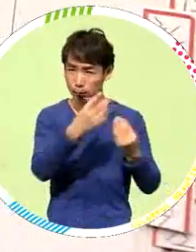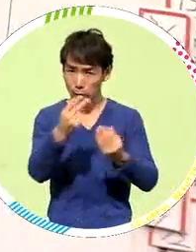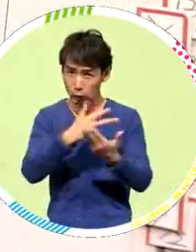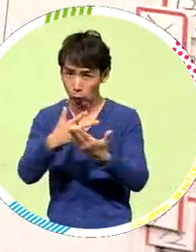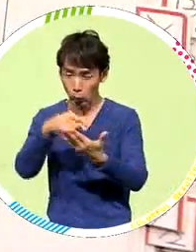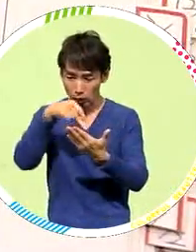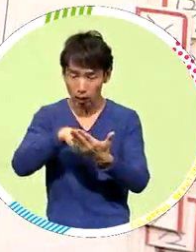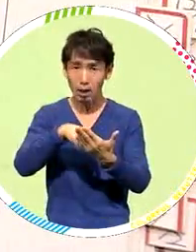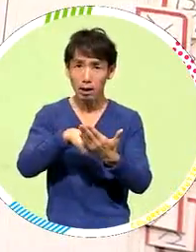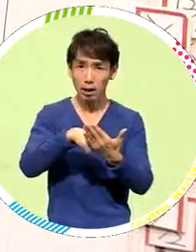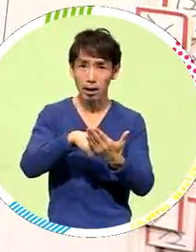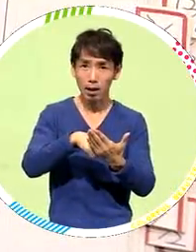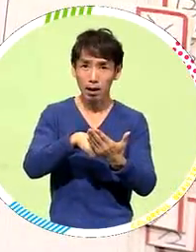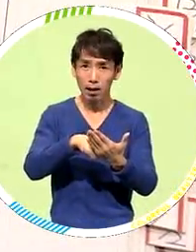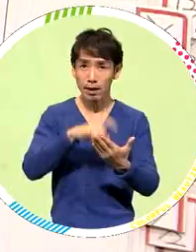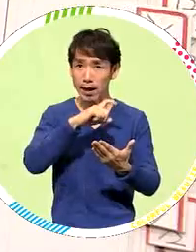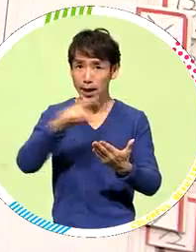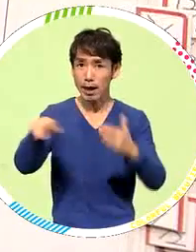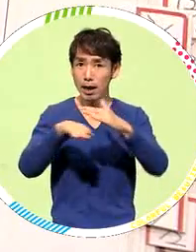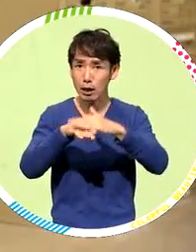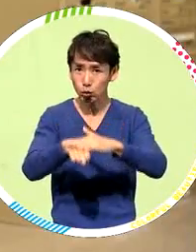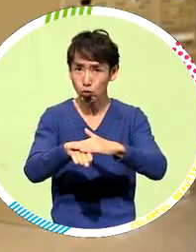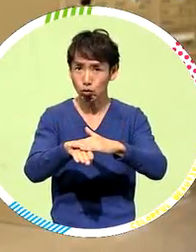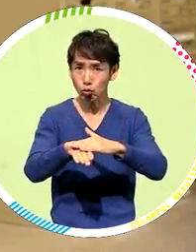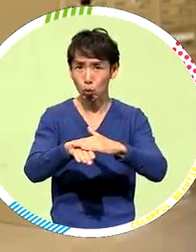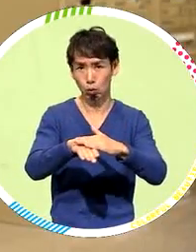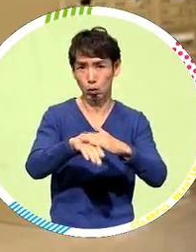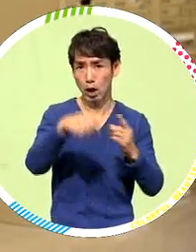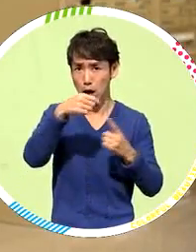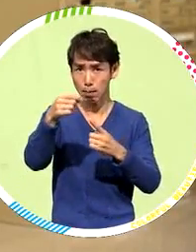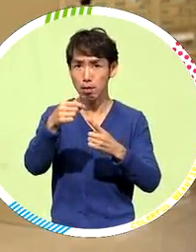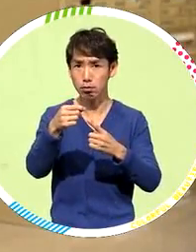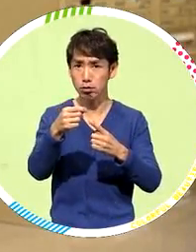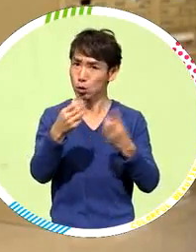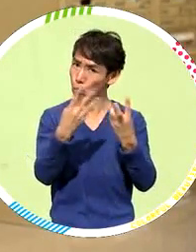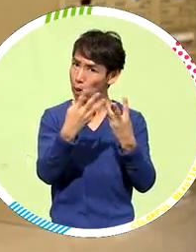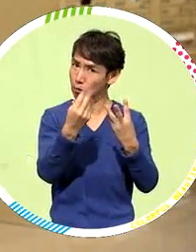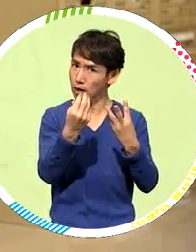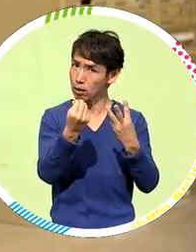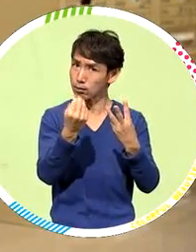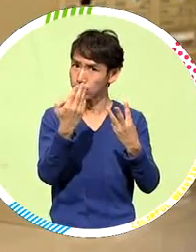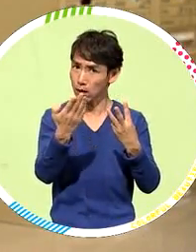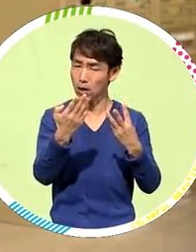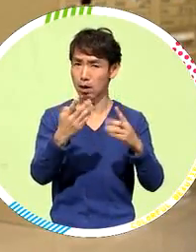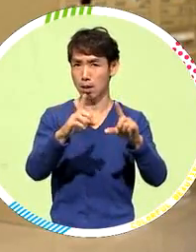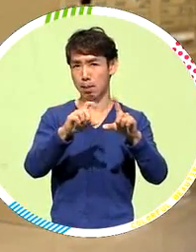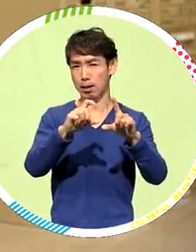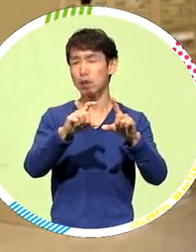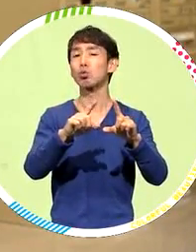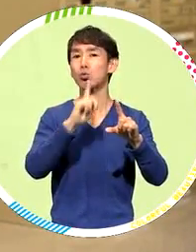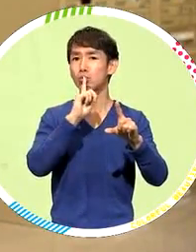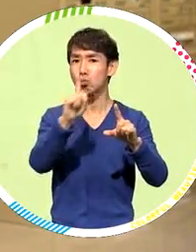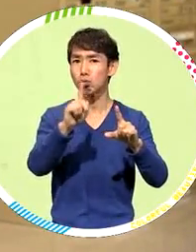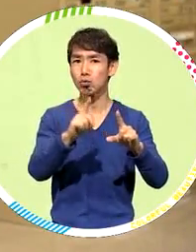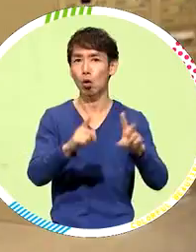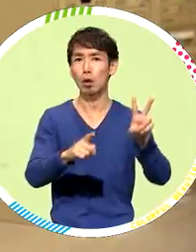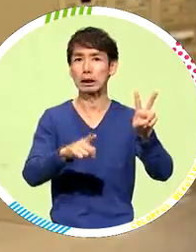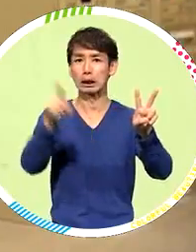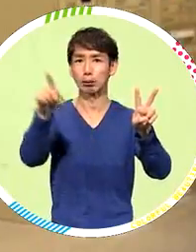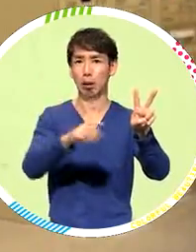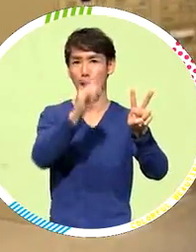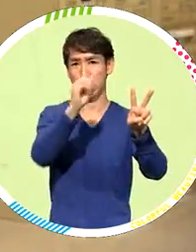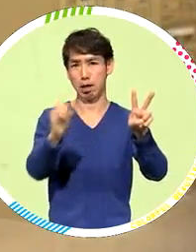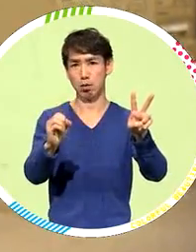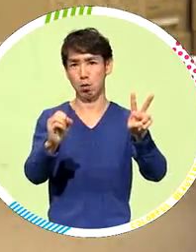の中からどのぐらいのものがその a キー保存になるんですか平均すると2%ぐらいがあのをくるっ